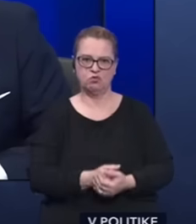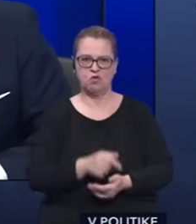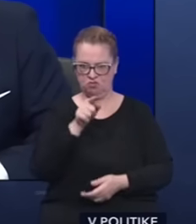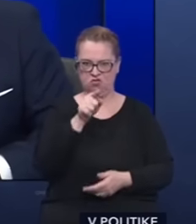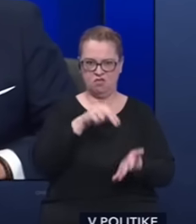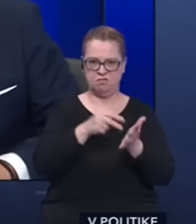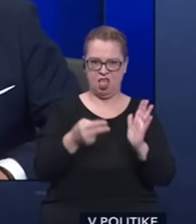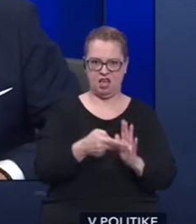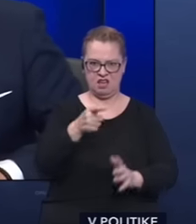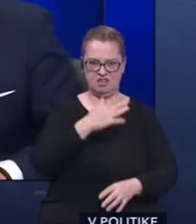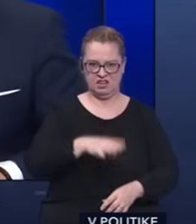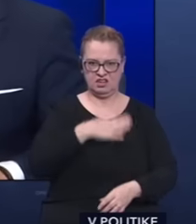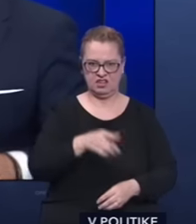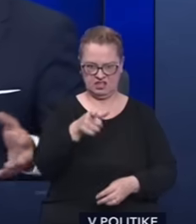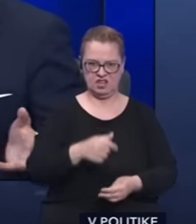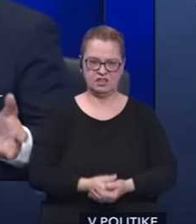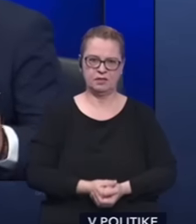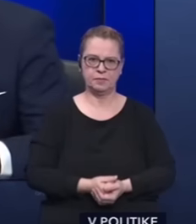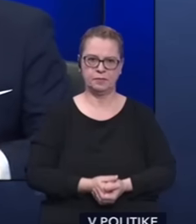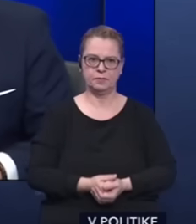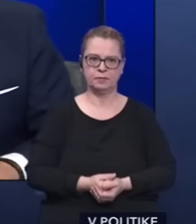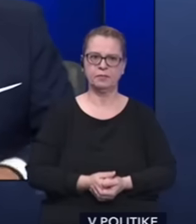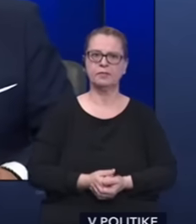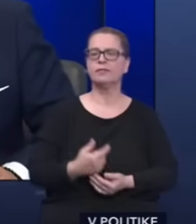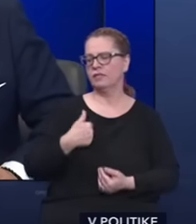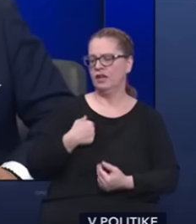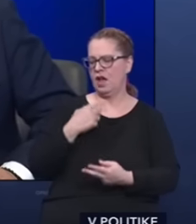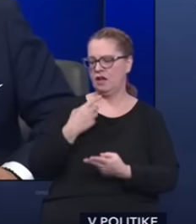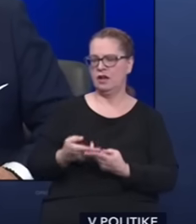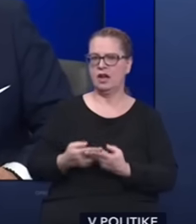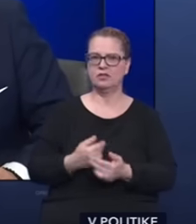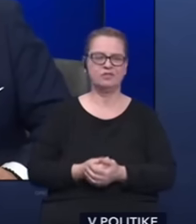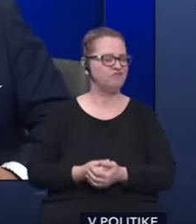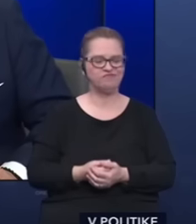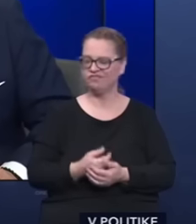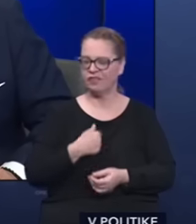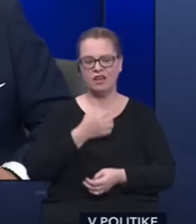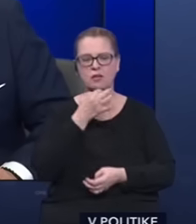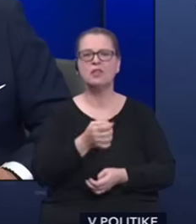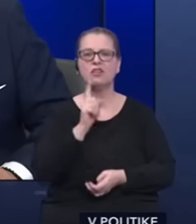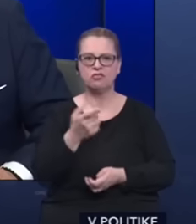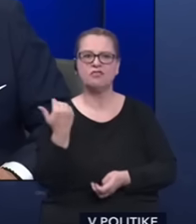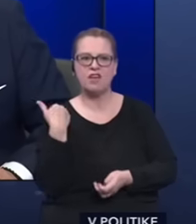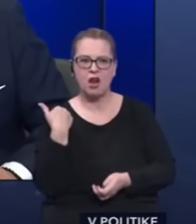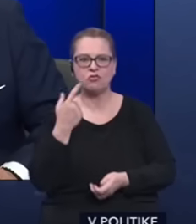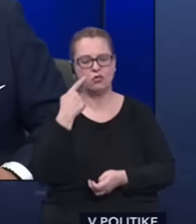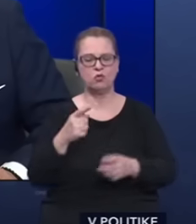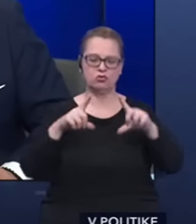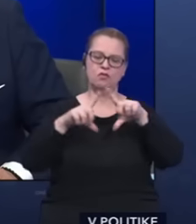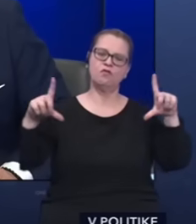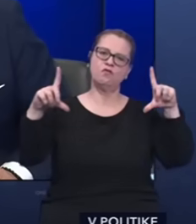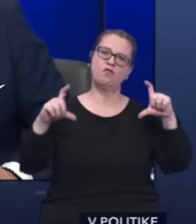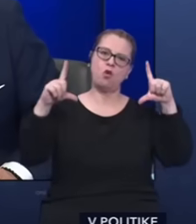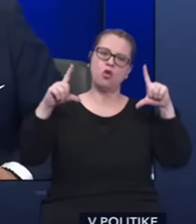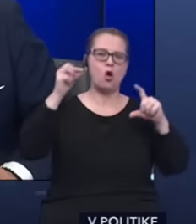filozofia, ktorú chcete dosiahnuť a ktorú ste vždy robili. To aj musím, pretože viete, čo je falošné, pán Gröling? Povedzte. Ukážem vám fotku Korčoka